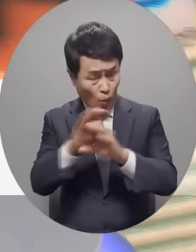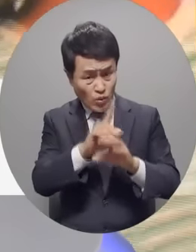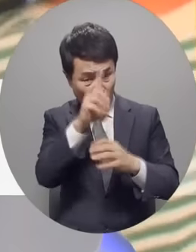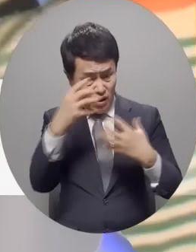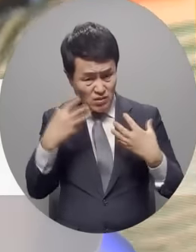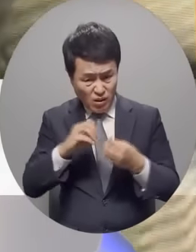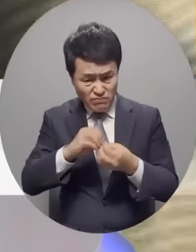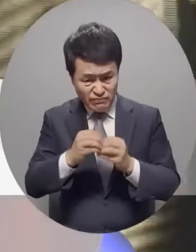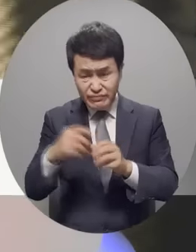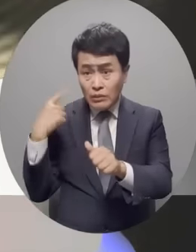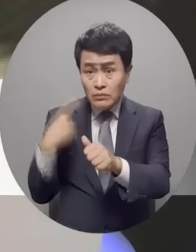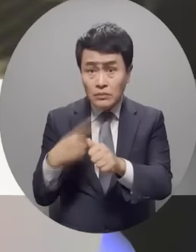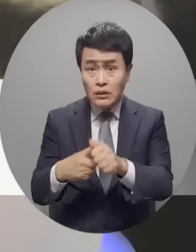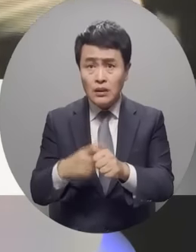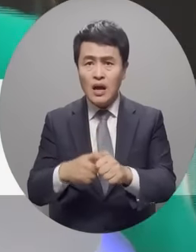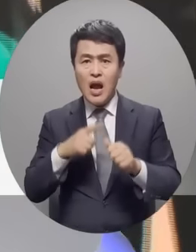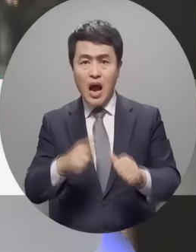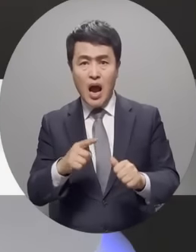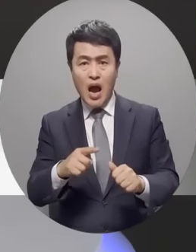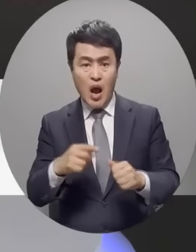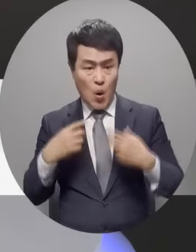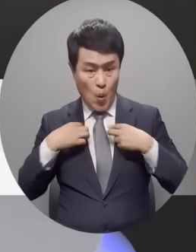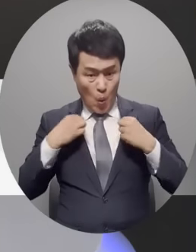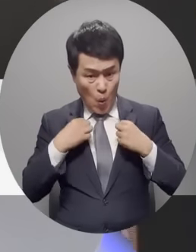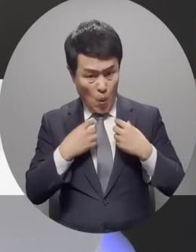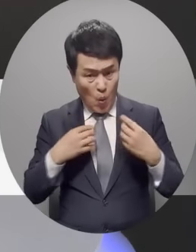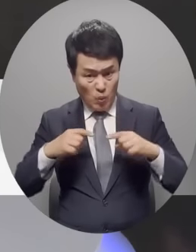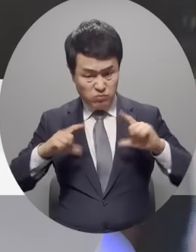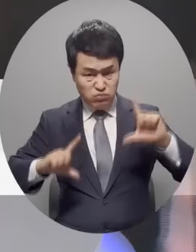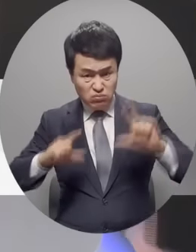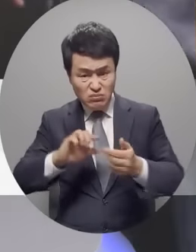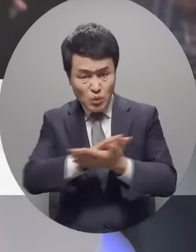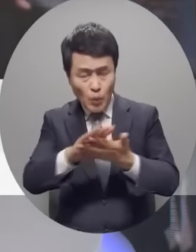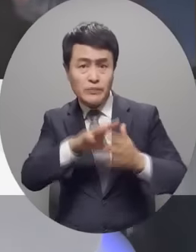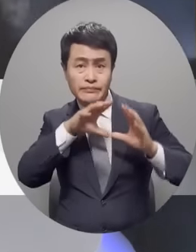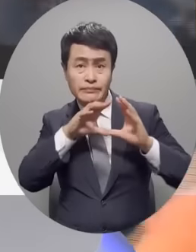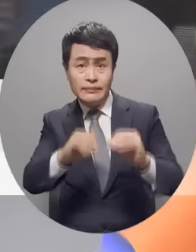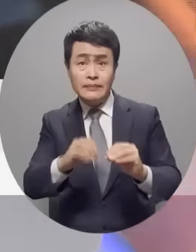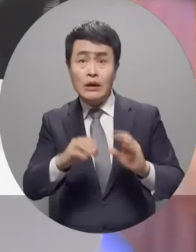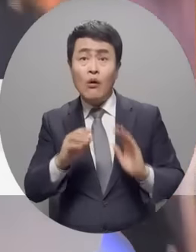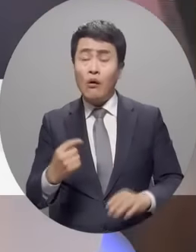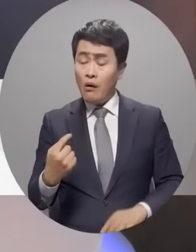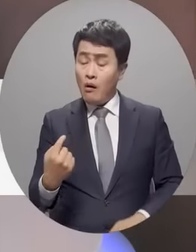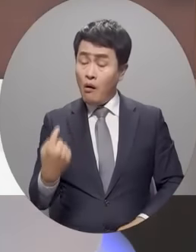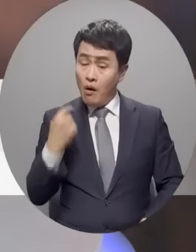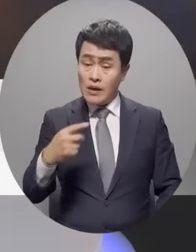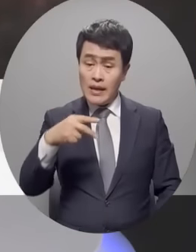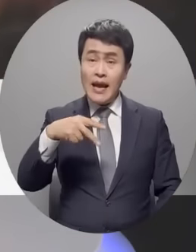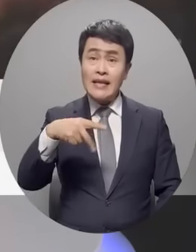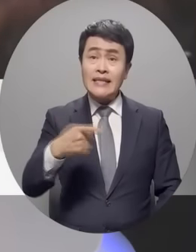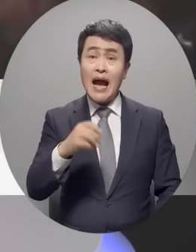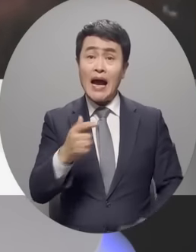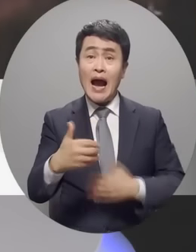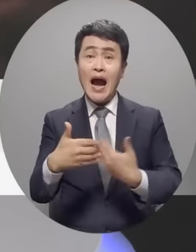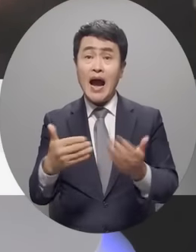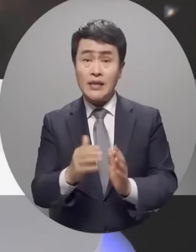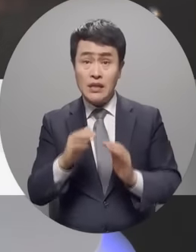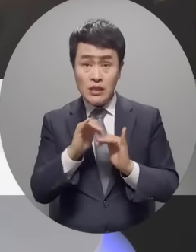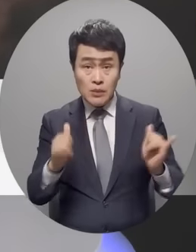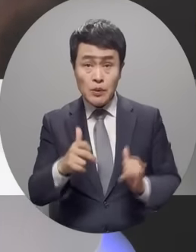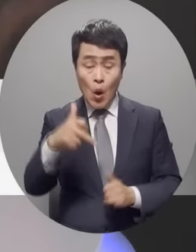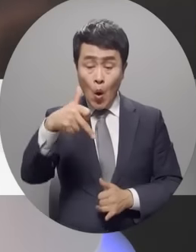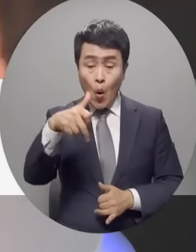풍자하고 비판하자 아예 코스튬 놀이를 금지한 건데요. 실제로 어제 상하이에서는 시민들이 코스튬을 입고 나왔다가